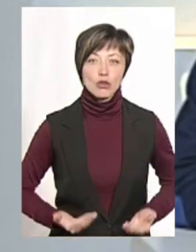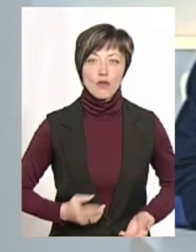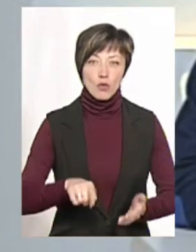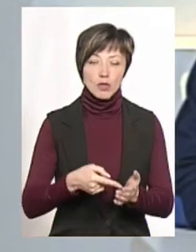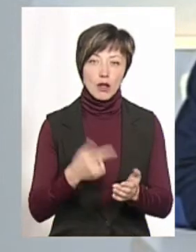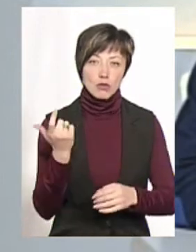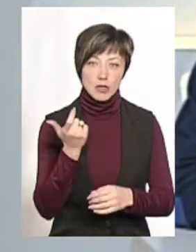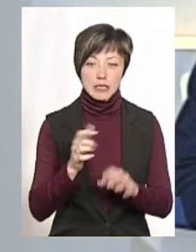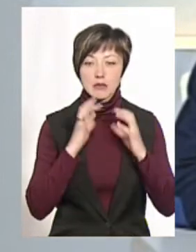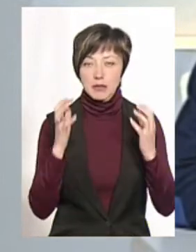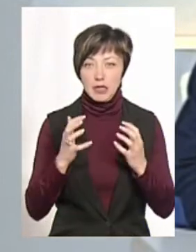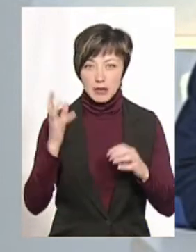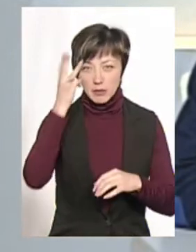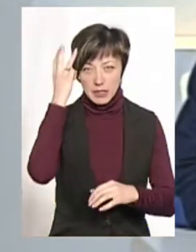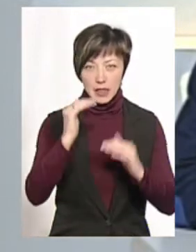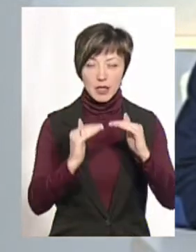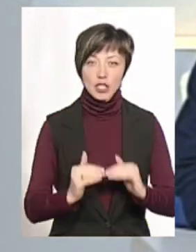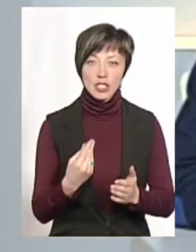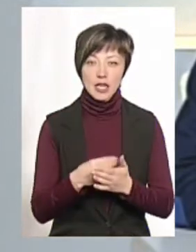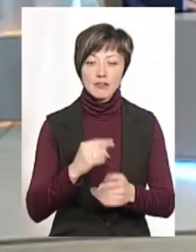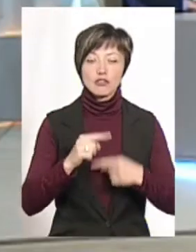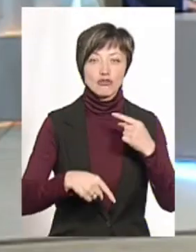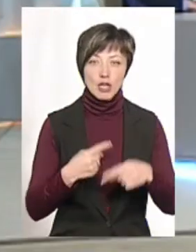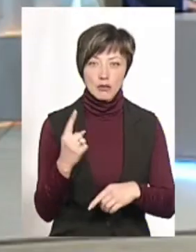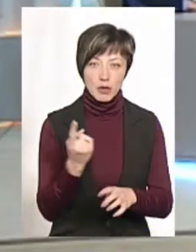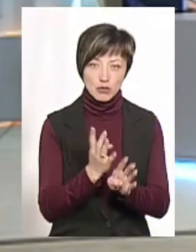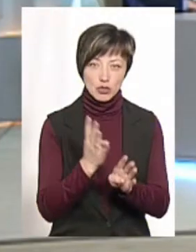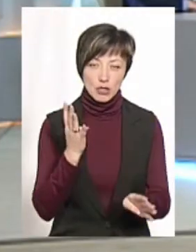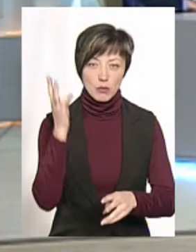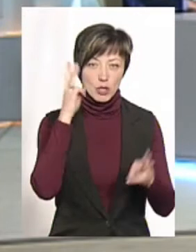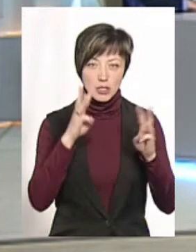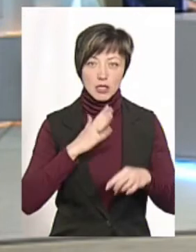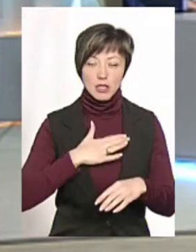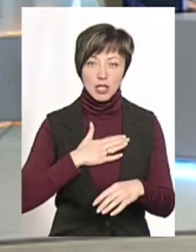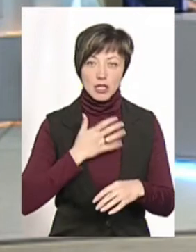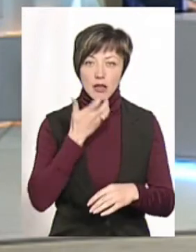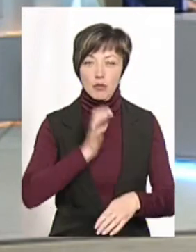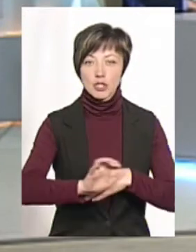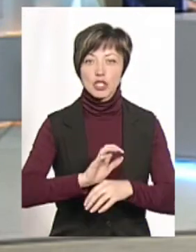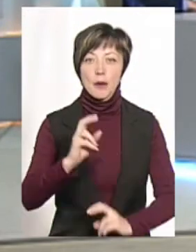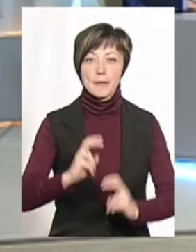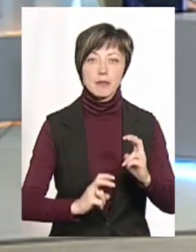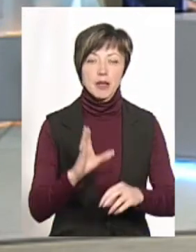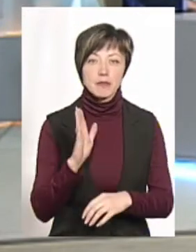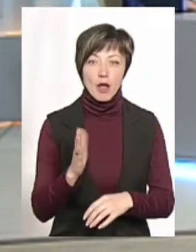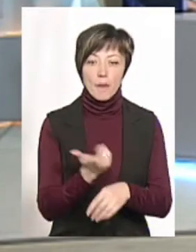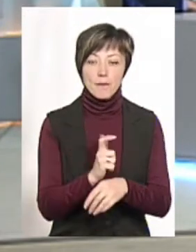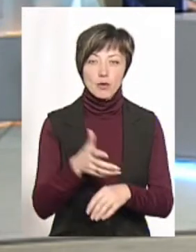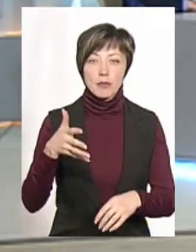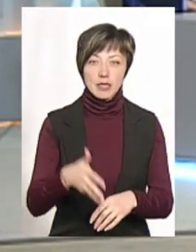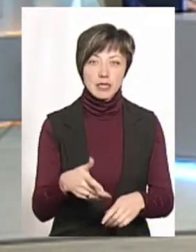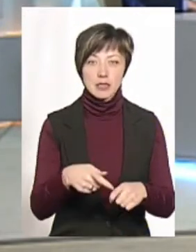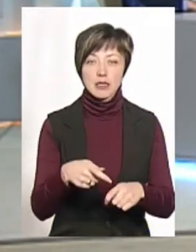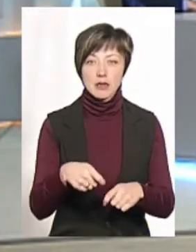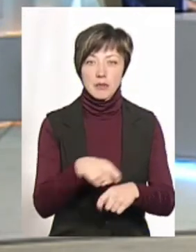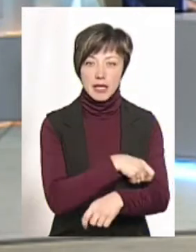житлово-комунального господарства. Ми зберегли в Хмельницькому найнижчий тариф через, в першу чергу, модернізацію наших теплопостачальних підприємств. Понад 5 тисяч